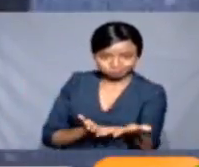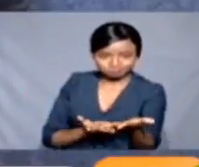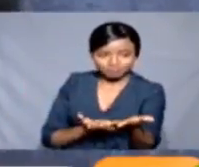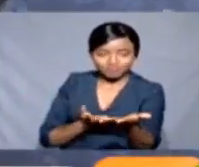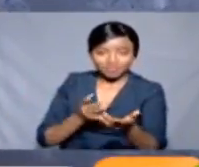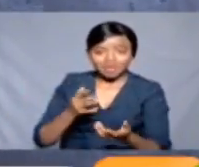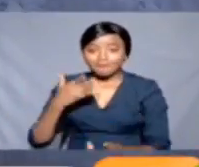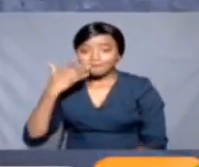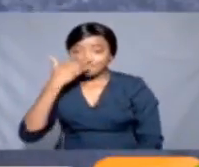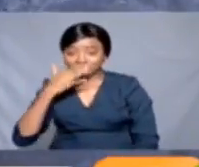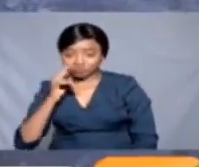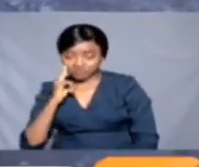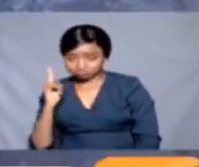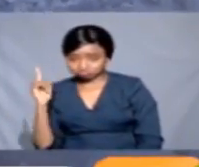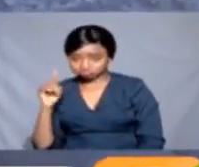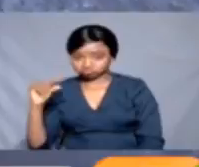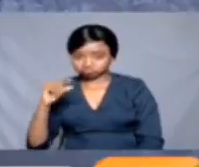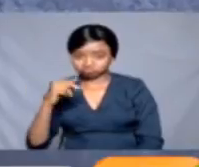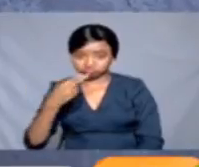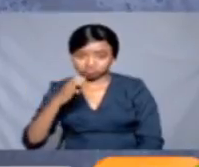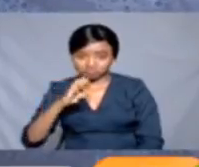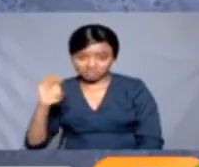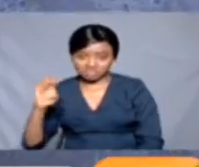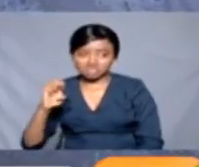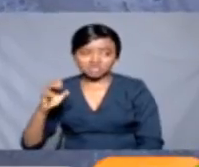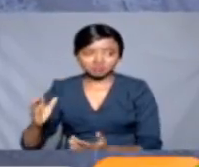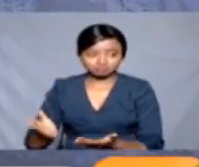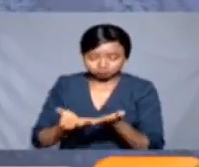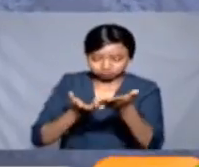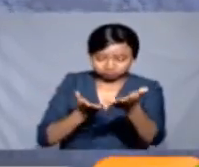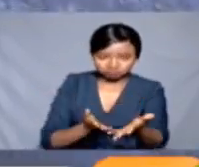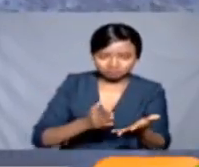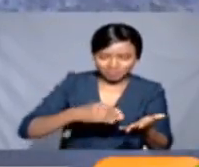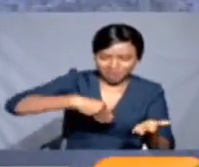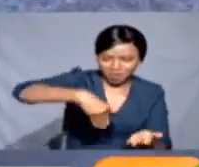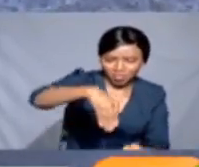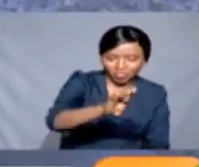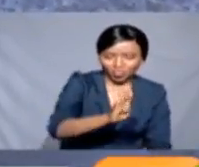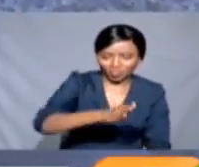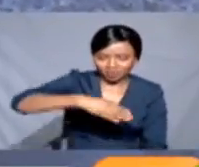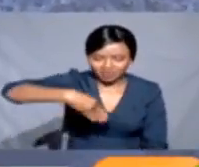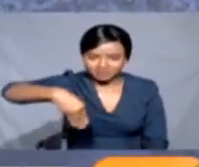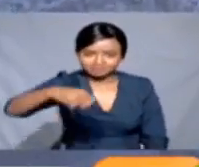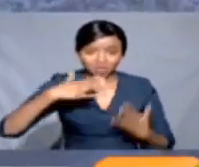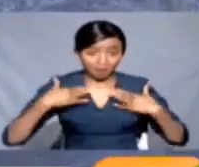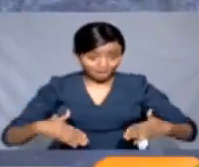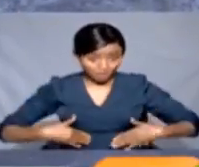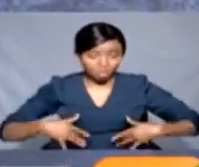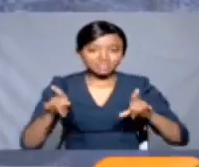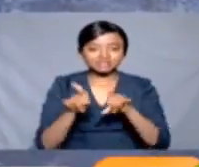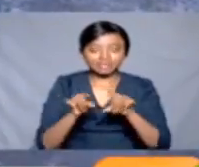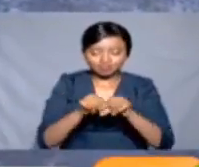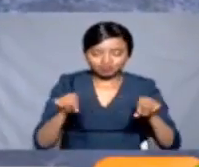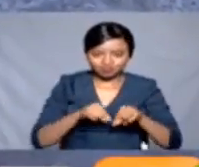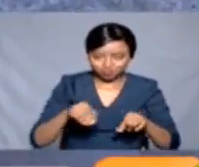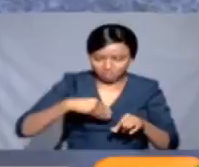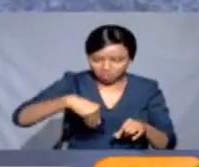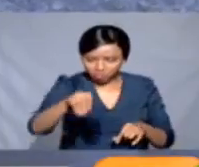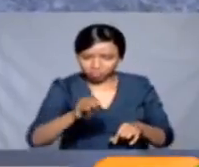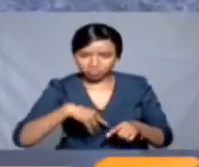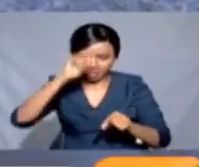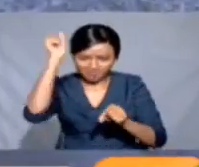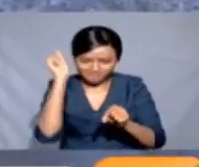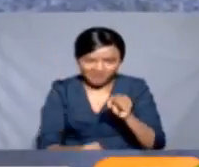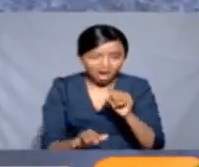ghee. Mafuta aina ya ghee. Hii ndio tunaongezea kwa mwili na kwa kuni kwamba ilete moto na